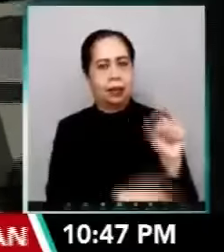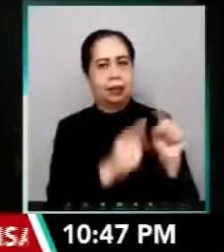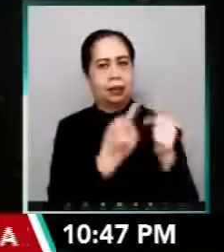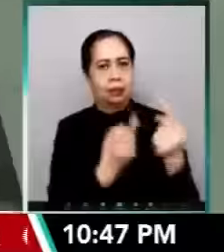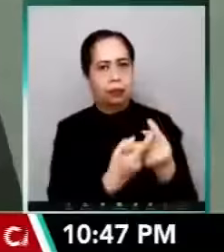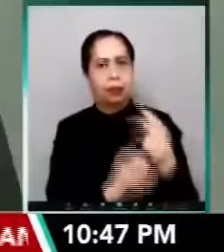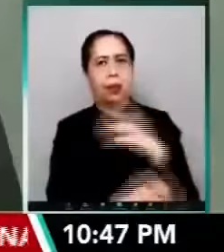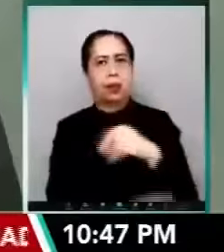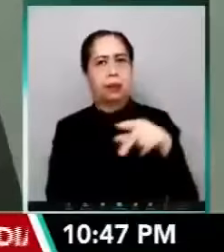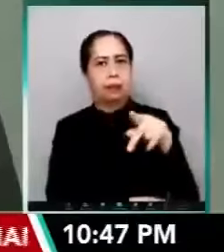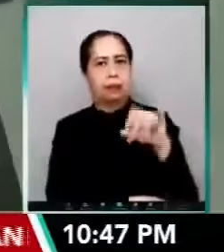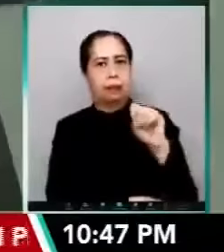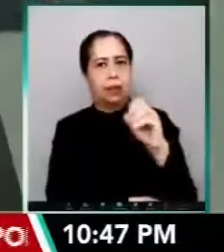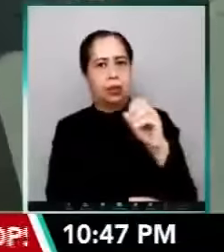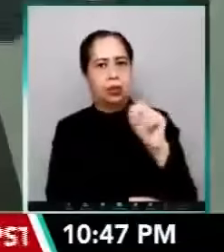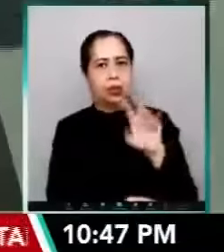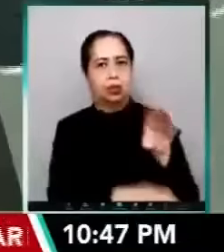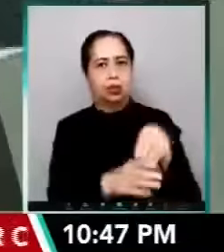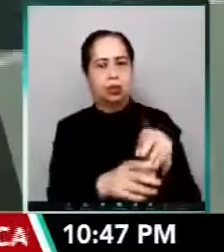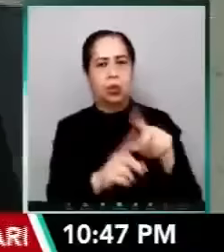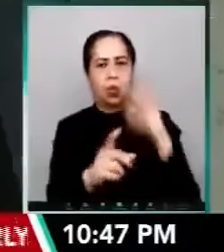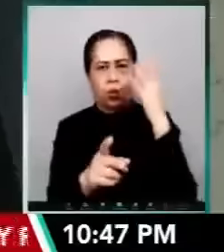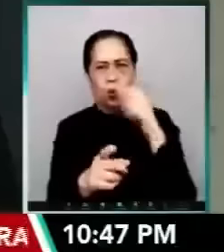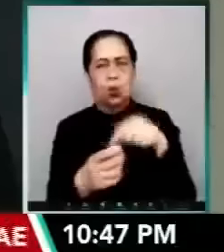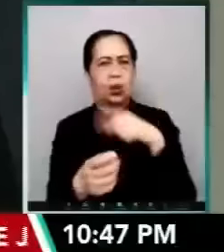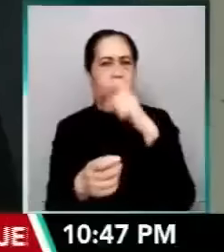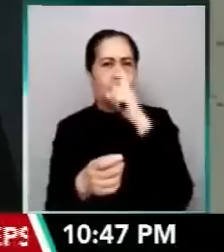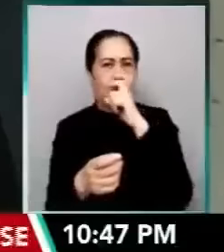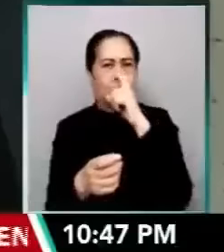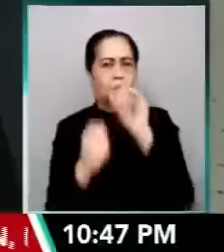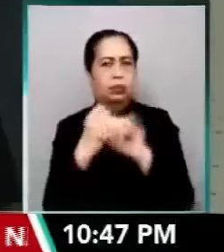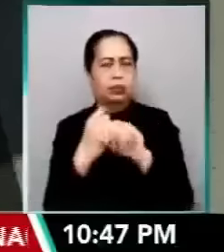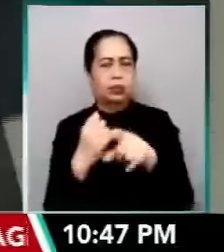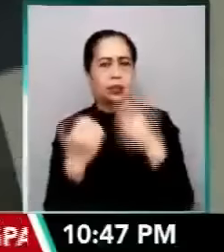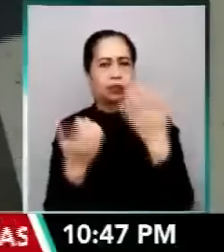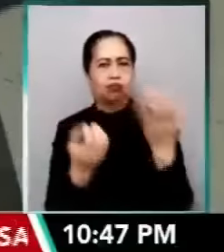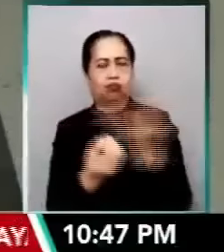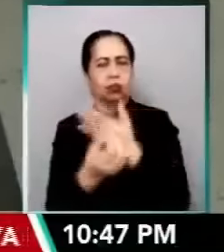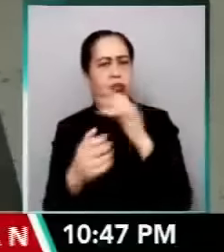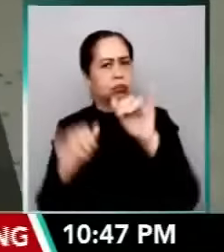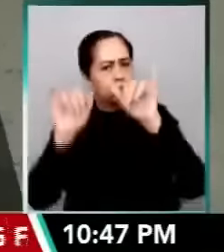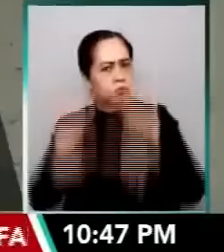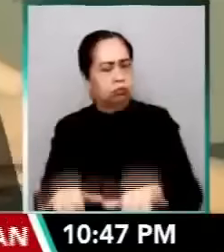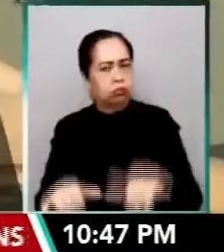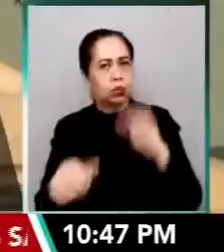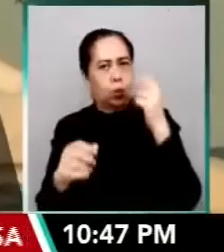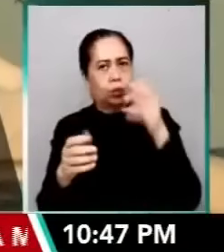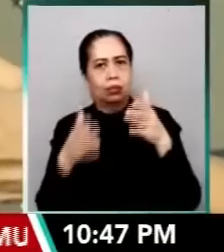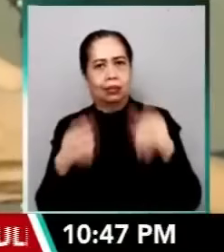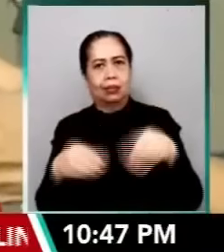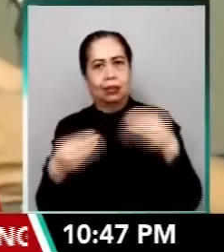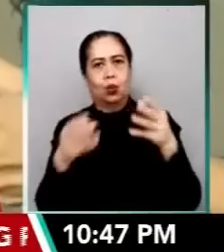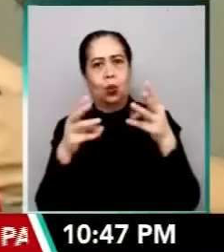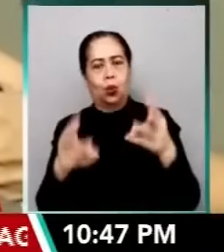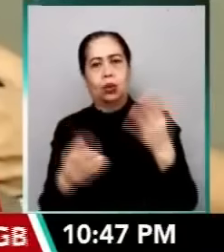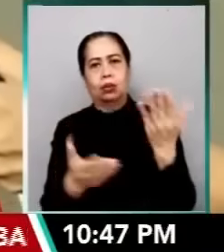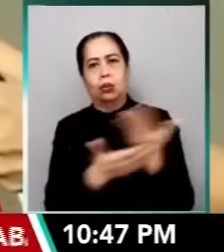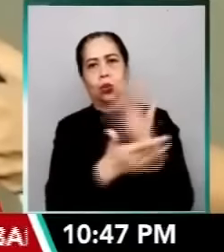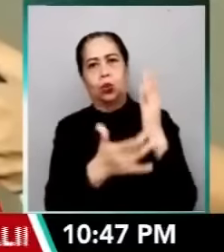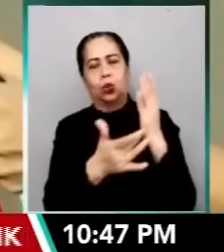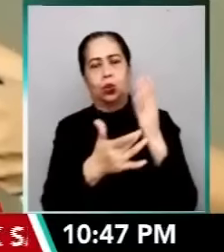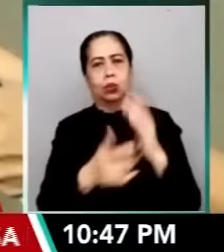pagkontra iyan sa pag-phase out sa mga lumang jeepney para bigyang daan ang PUV modernization. Wala naman po kaming tutol